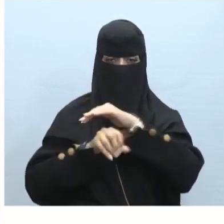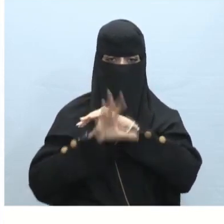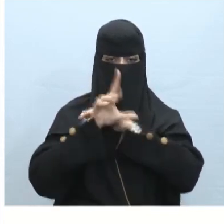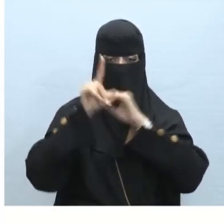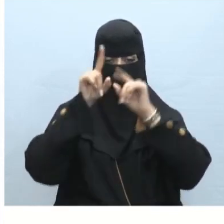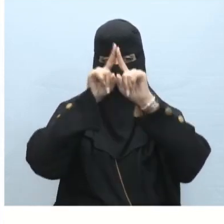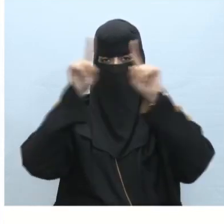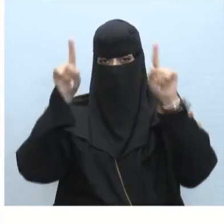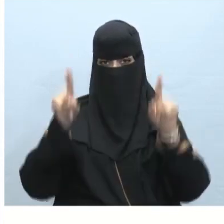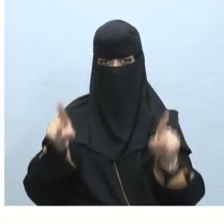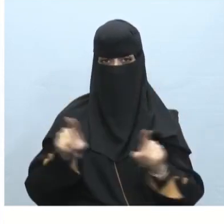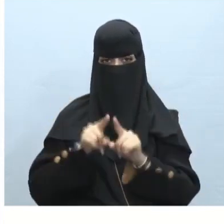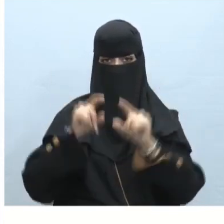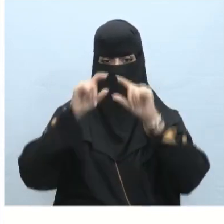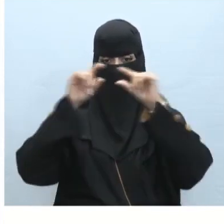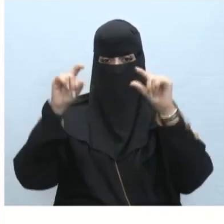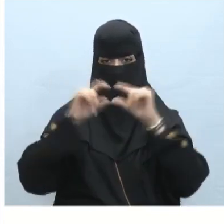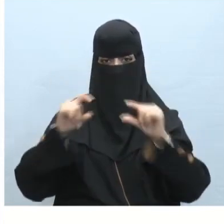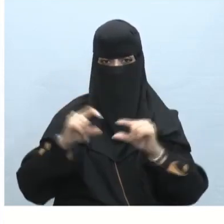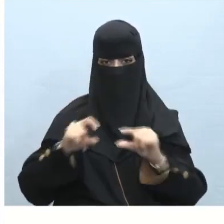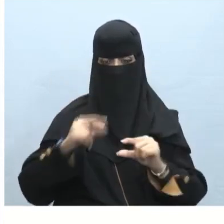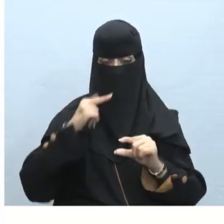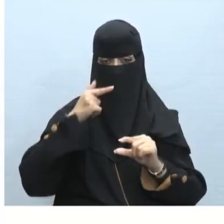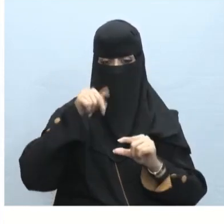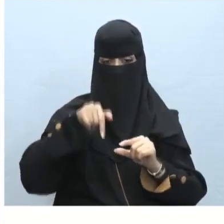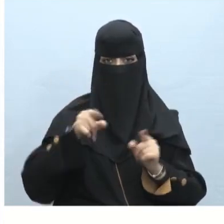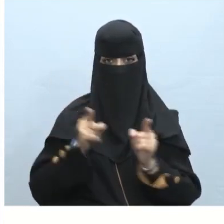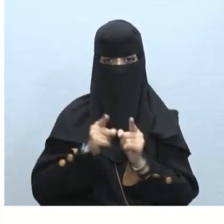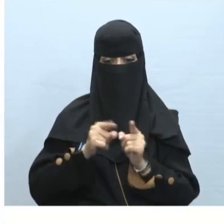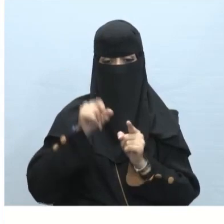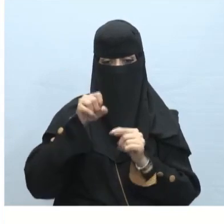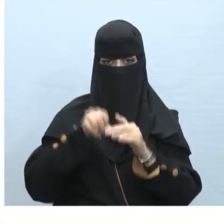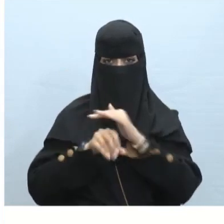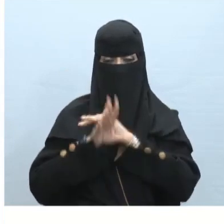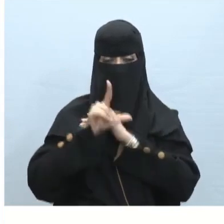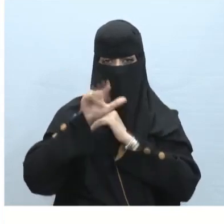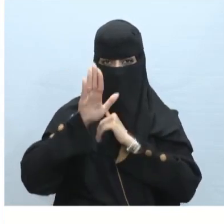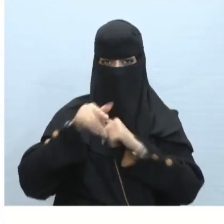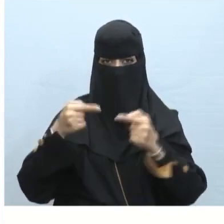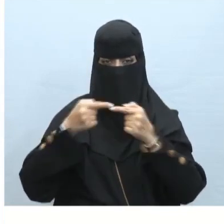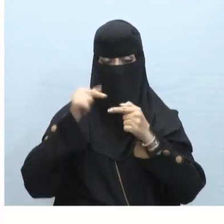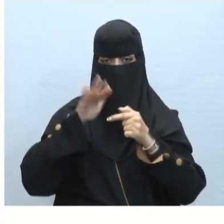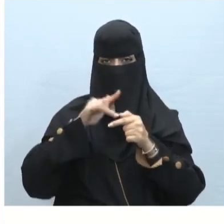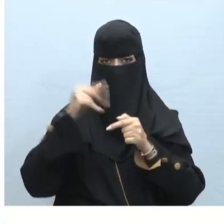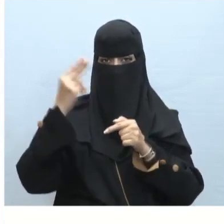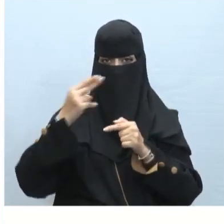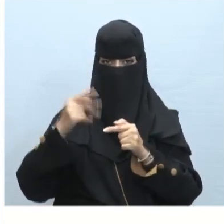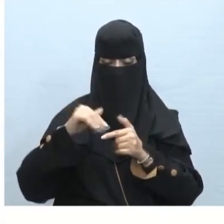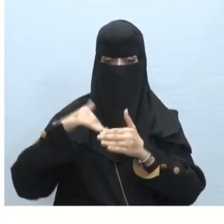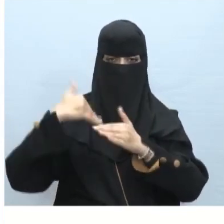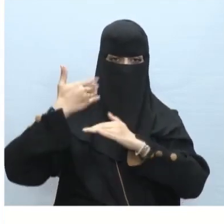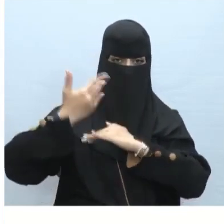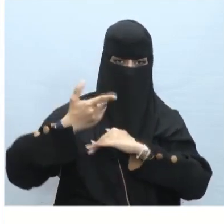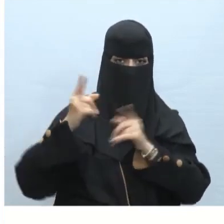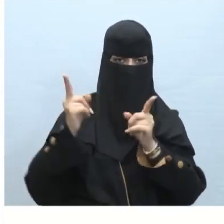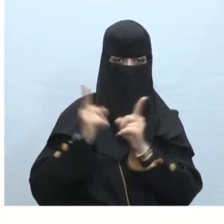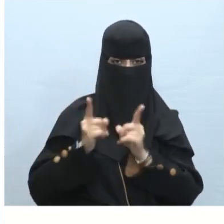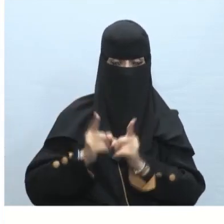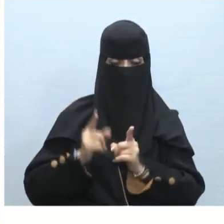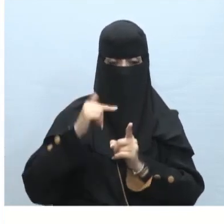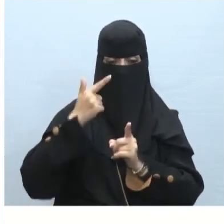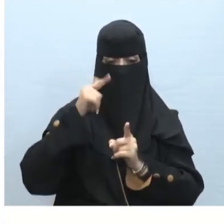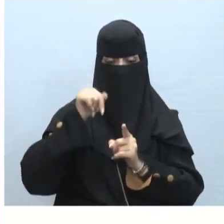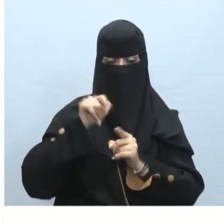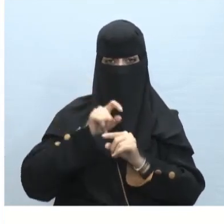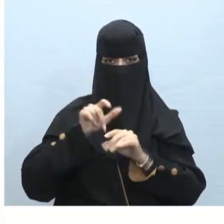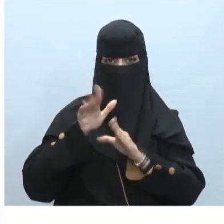بوربوينت ثم تحديد الشريحه التي يوجد بها الرسم بعد تحديد رسم سمارت ارت